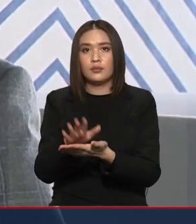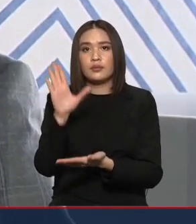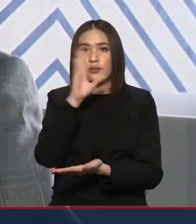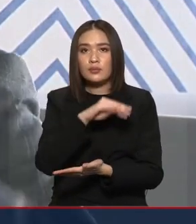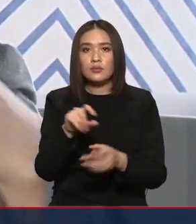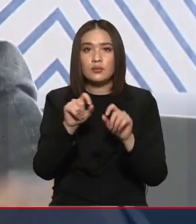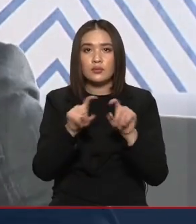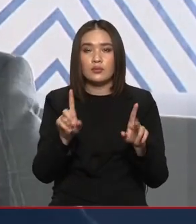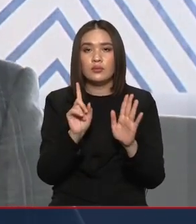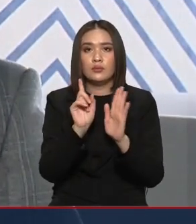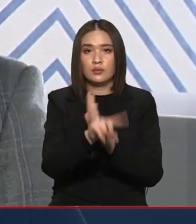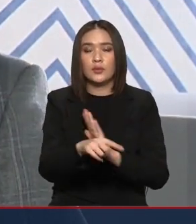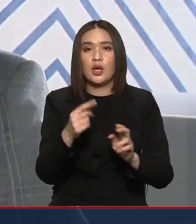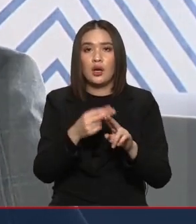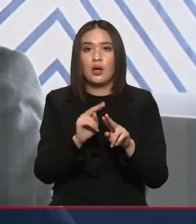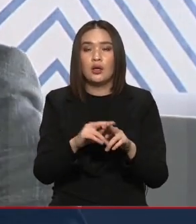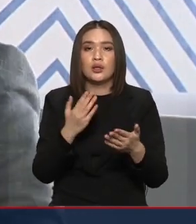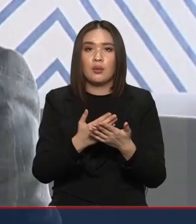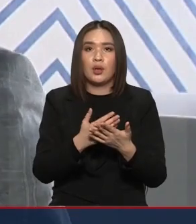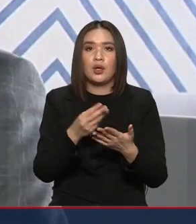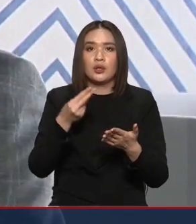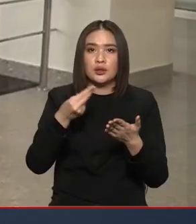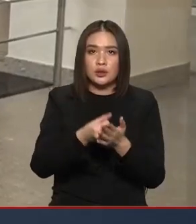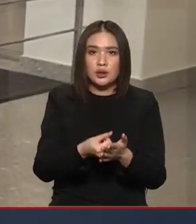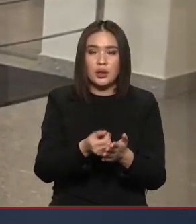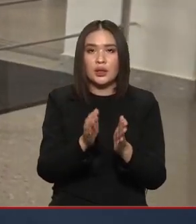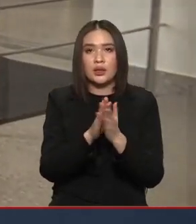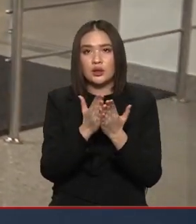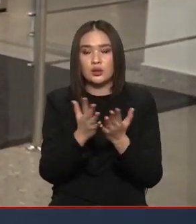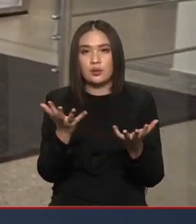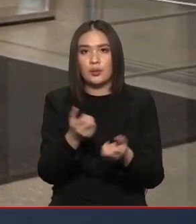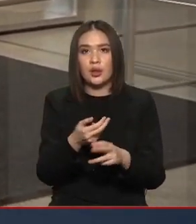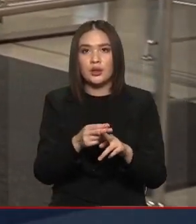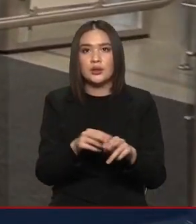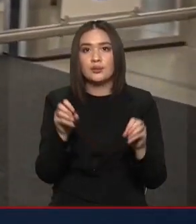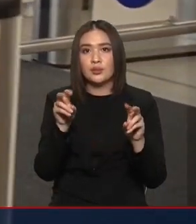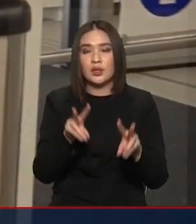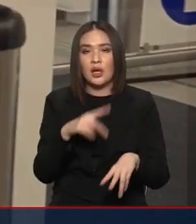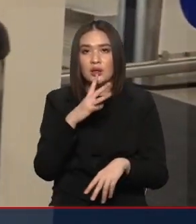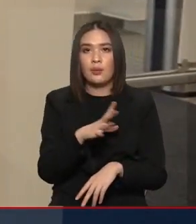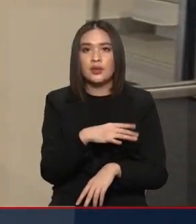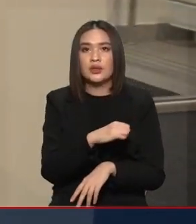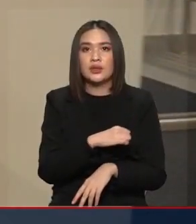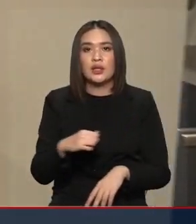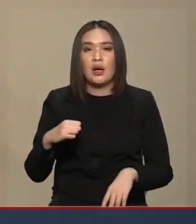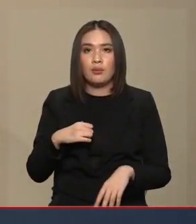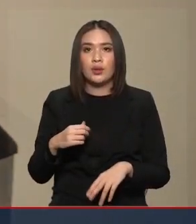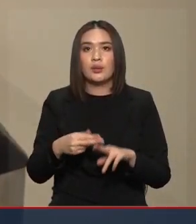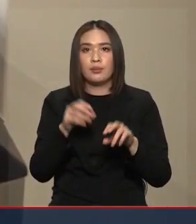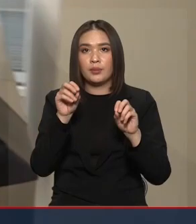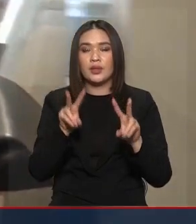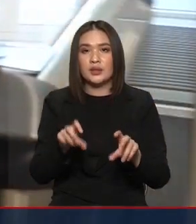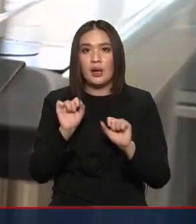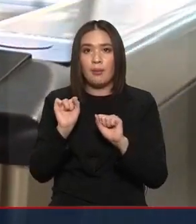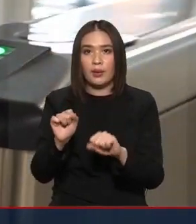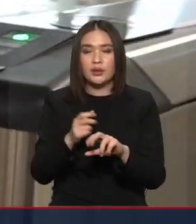проходит получает оплату получает книжку специалисты признали метод как один из самых надёжных и безопасных